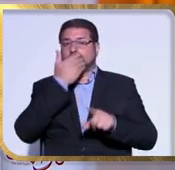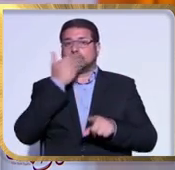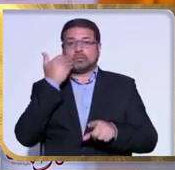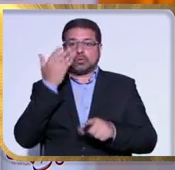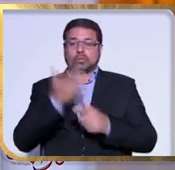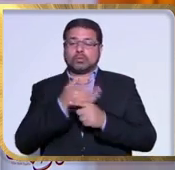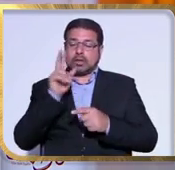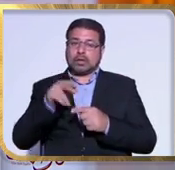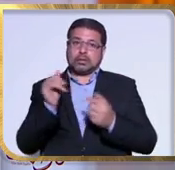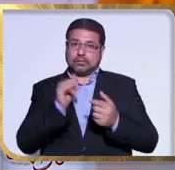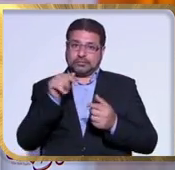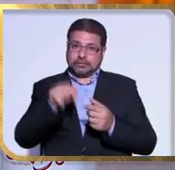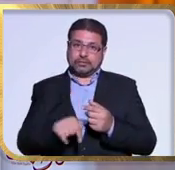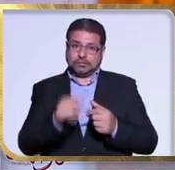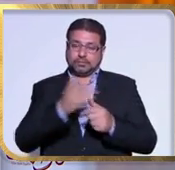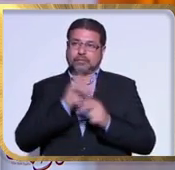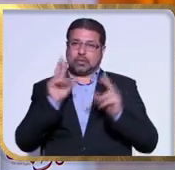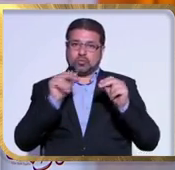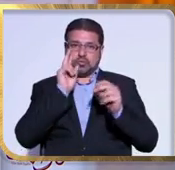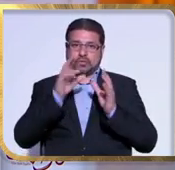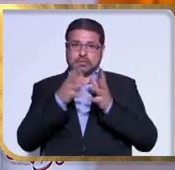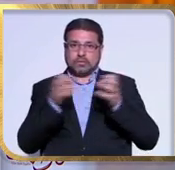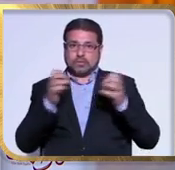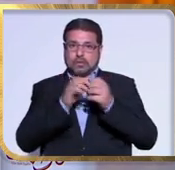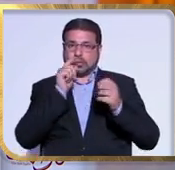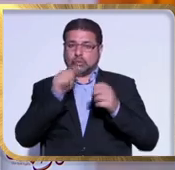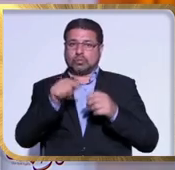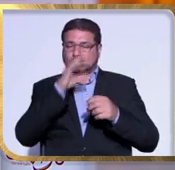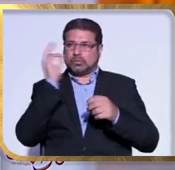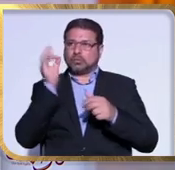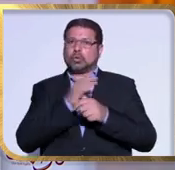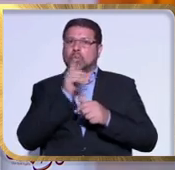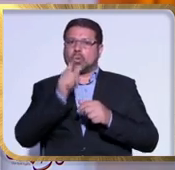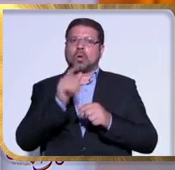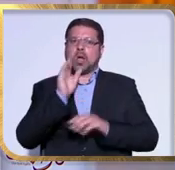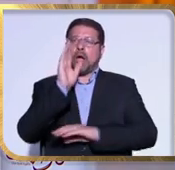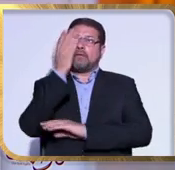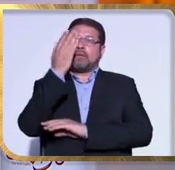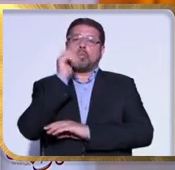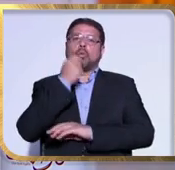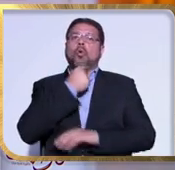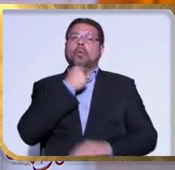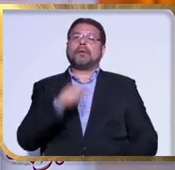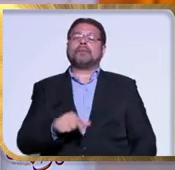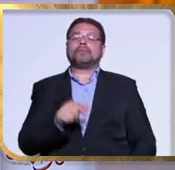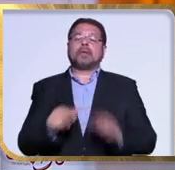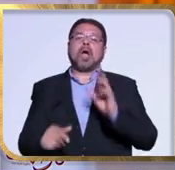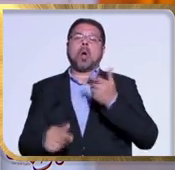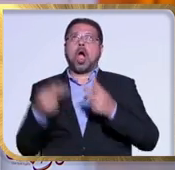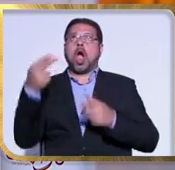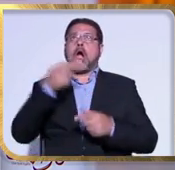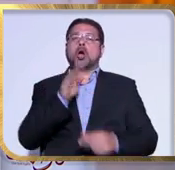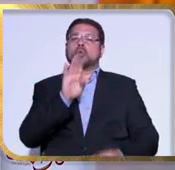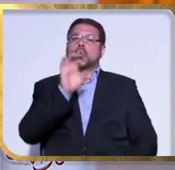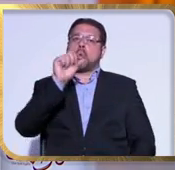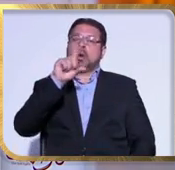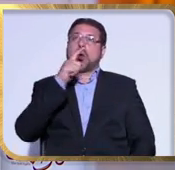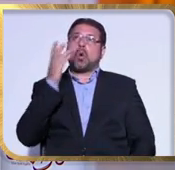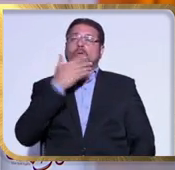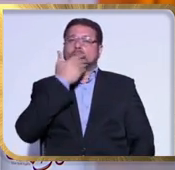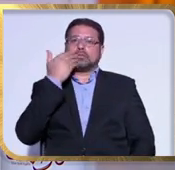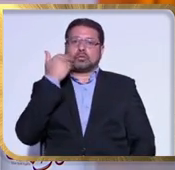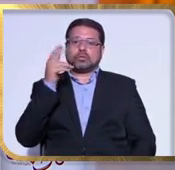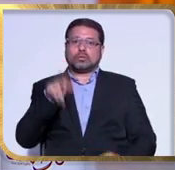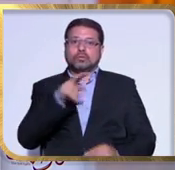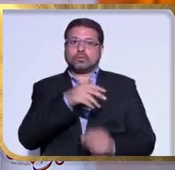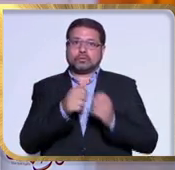نافله محدده زي اللي احنا شرحناها يعني ماجاش مثلا يوم العرفا يوم جمعه او عاشوراء يوم جمعه او اي حاجه من صيام